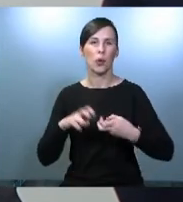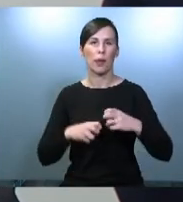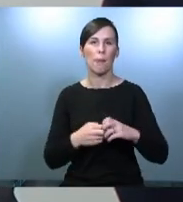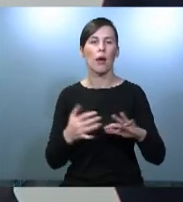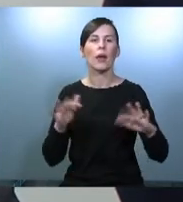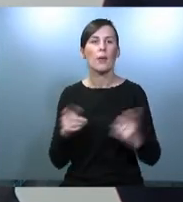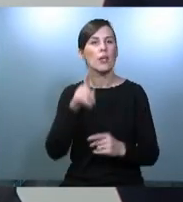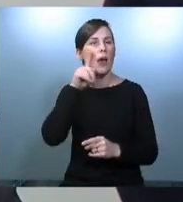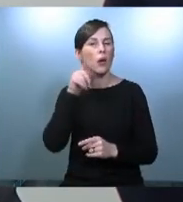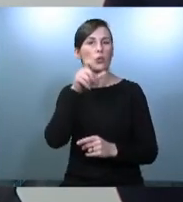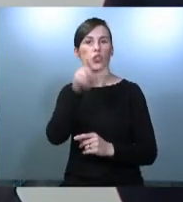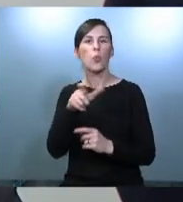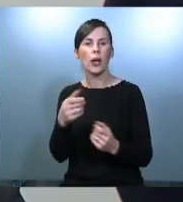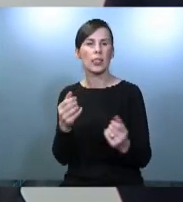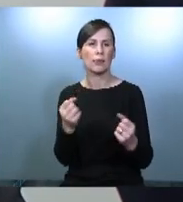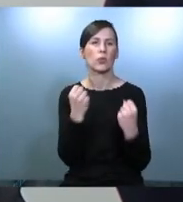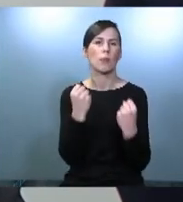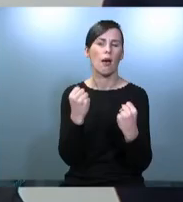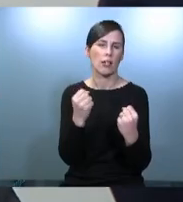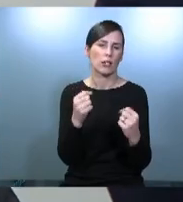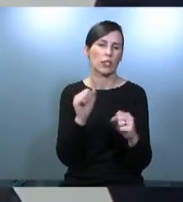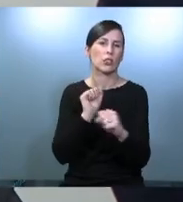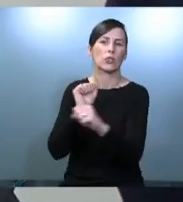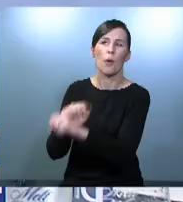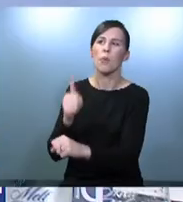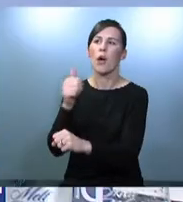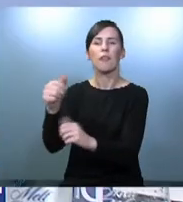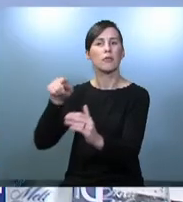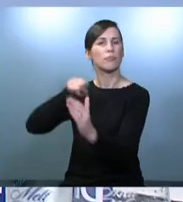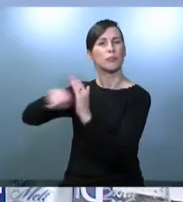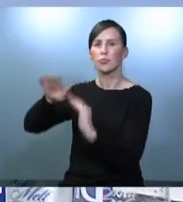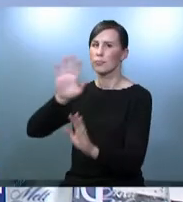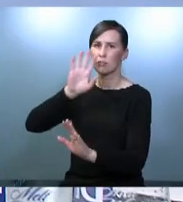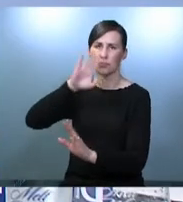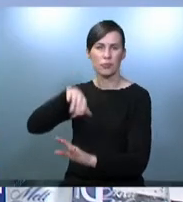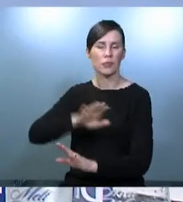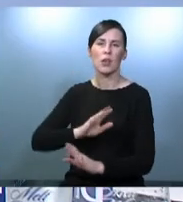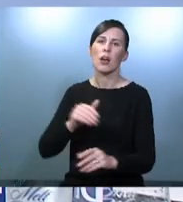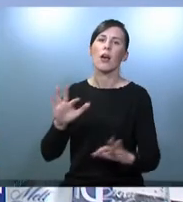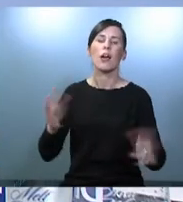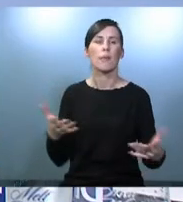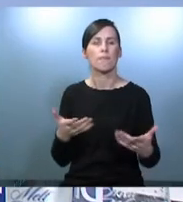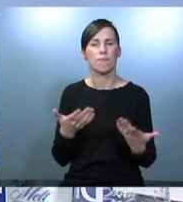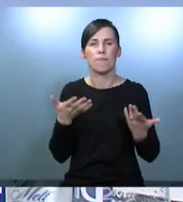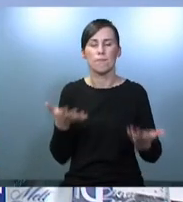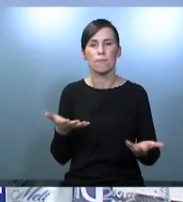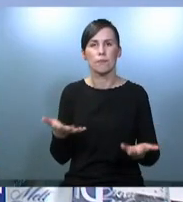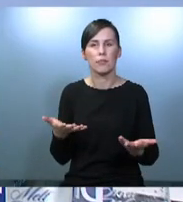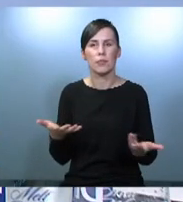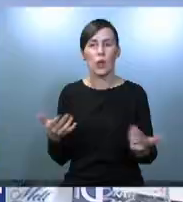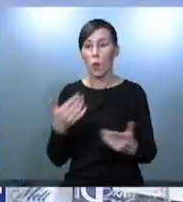kaip pritraukti jaunas šeimas į Kėdainius. Ir kaip sulaikyti ir pritraukti, ar jūsų sąrašas turi planą?